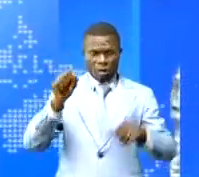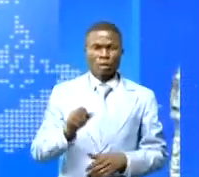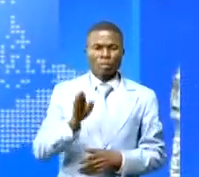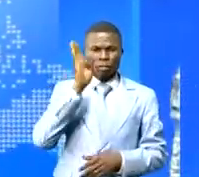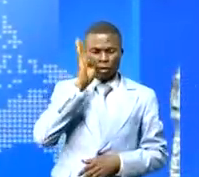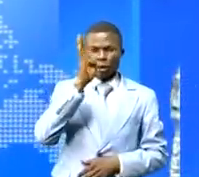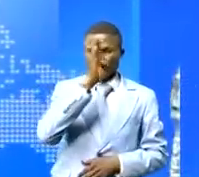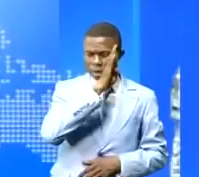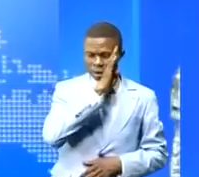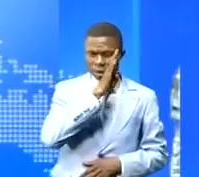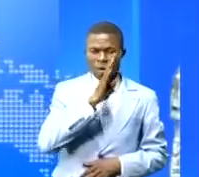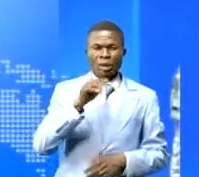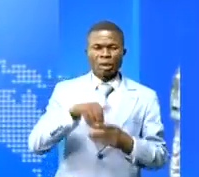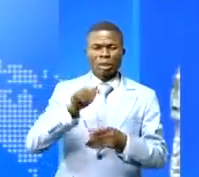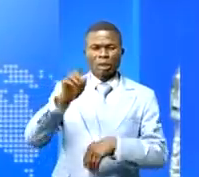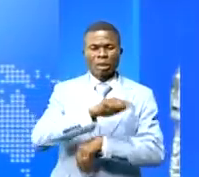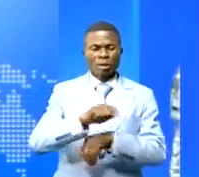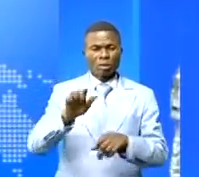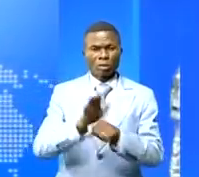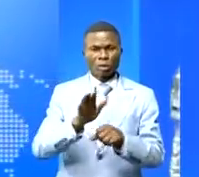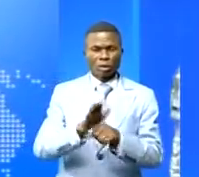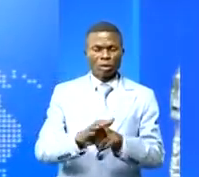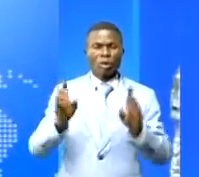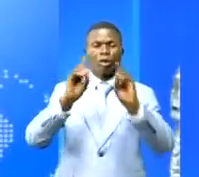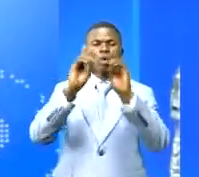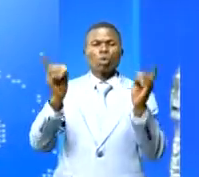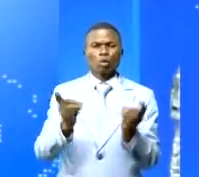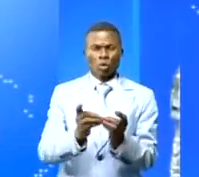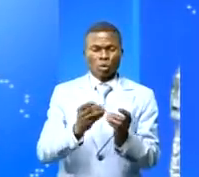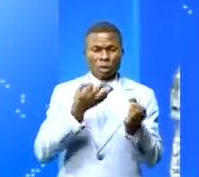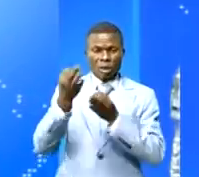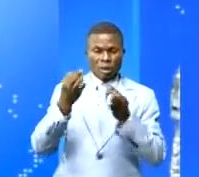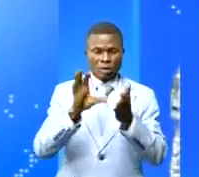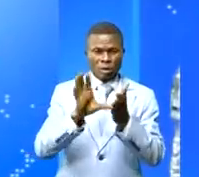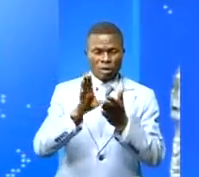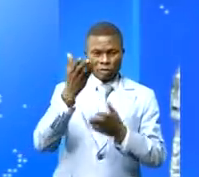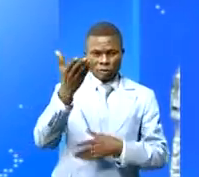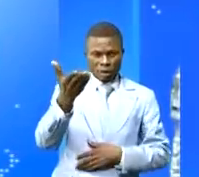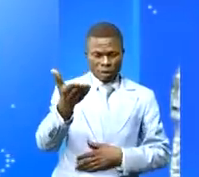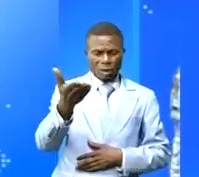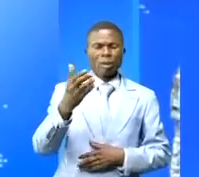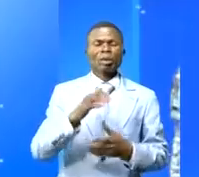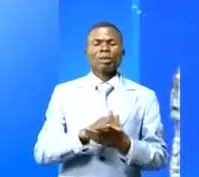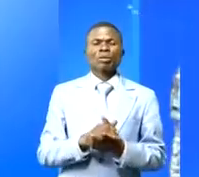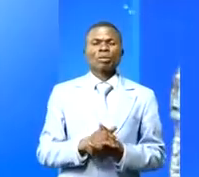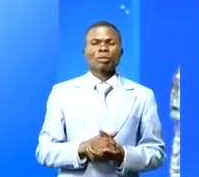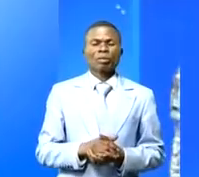Bahati Lukwebo à plusieurs délégations. Un peu plus de détails dans ces condensés de Sandra Nyangi.